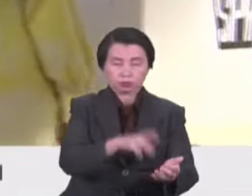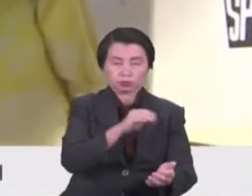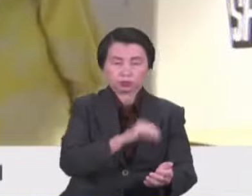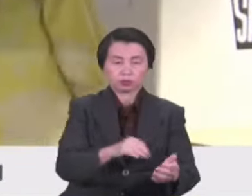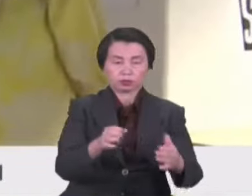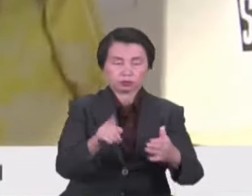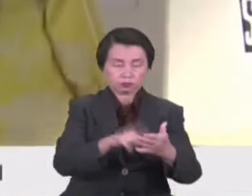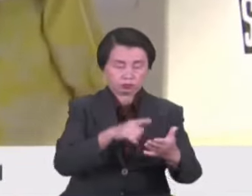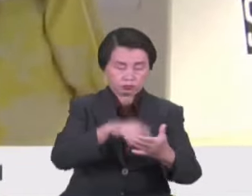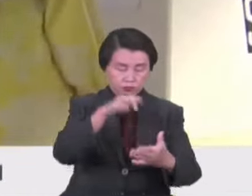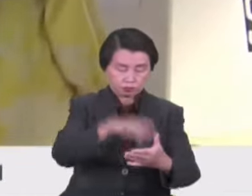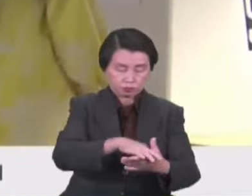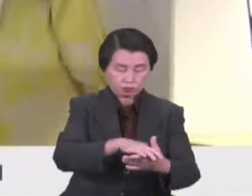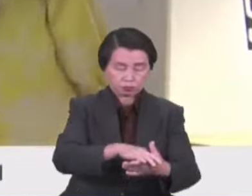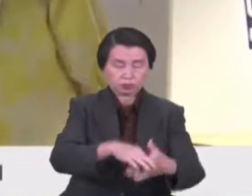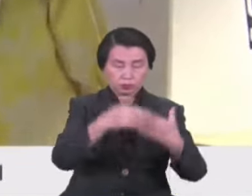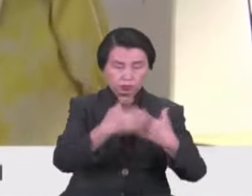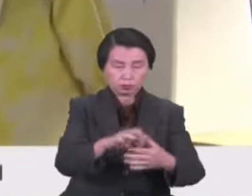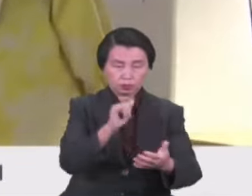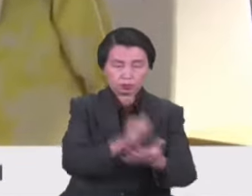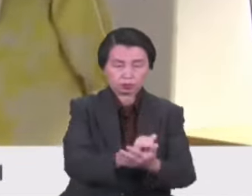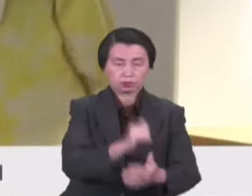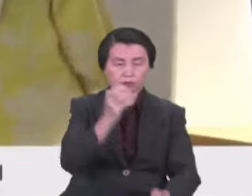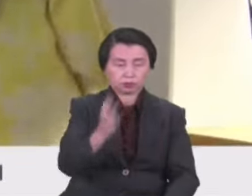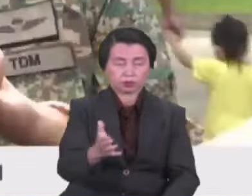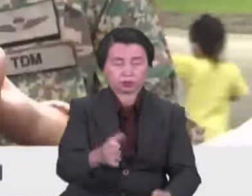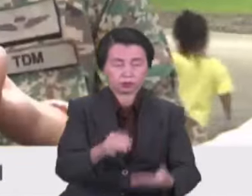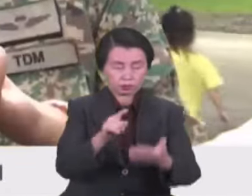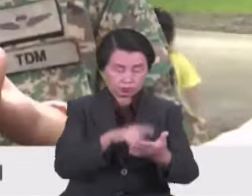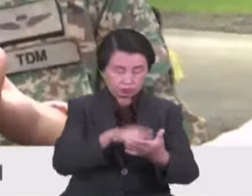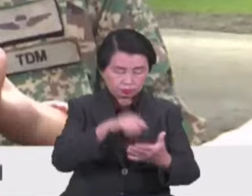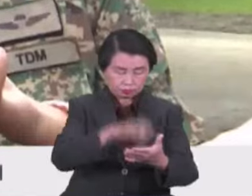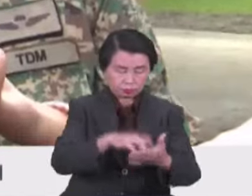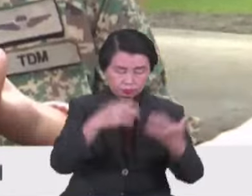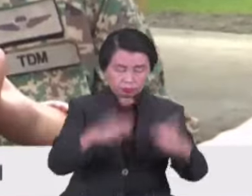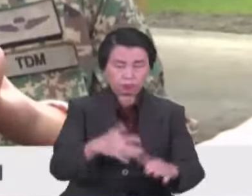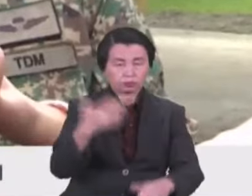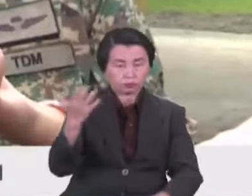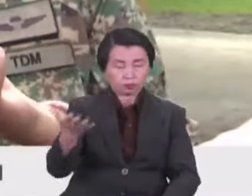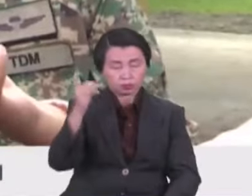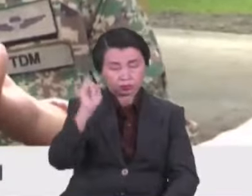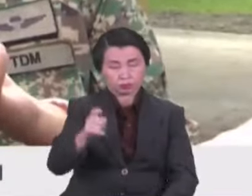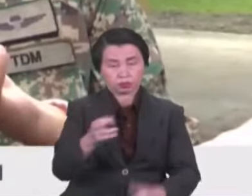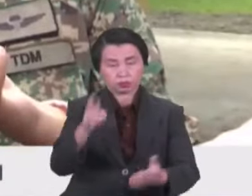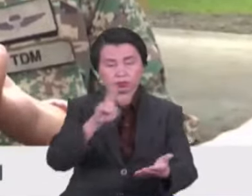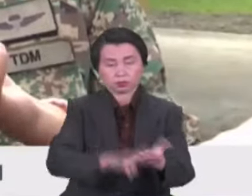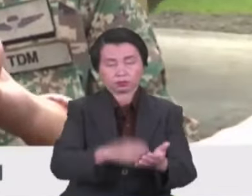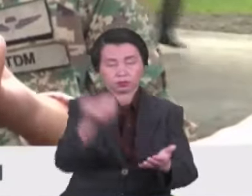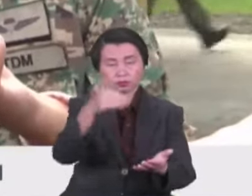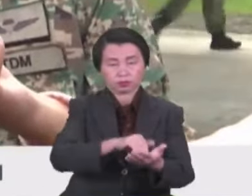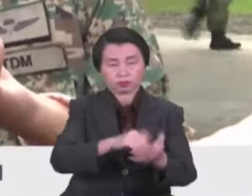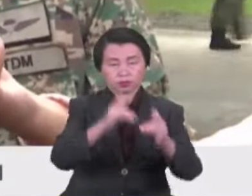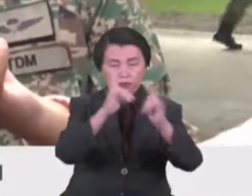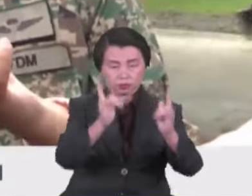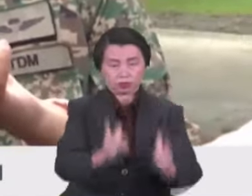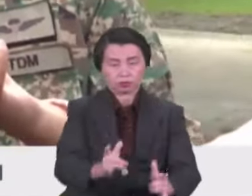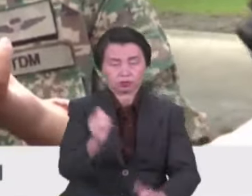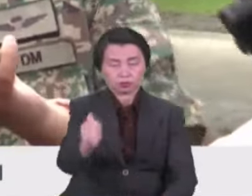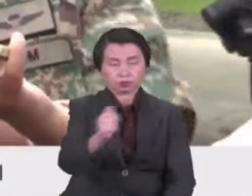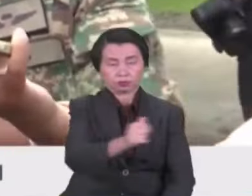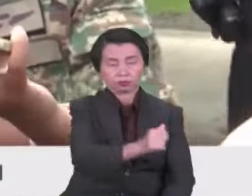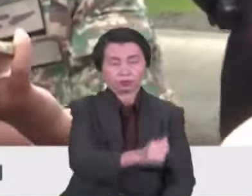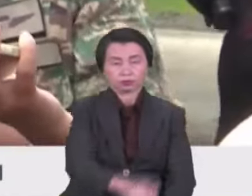undi. Dan setelah mereka membuang undi, dan mereka perlu mendaftar balik di kemah pasukan